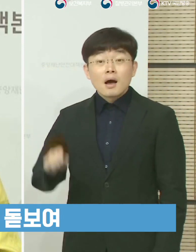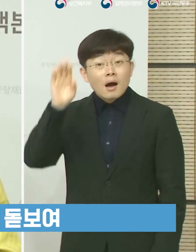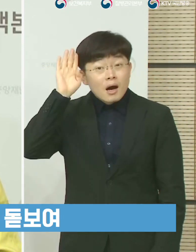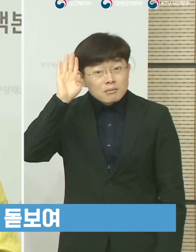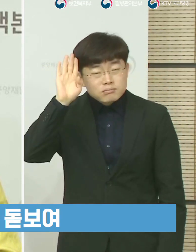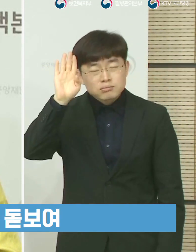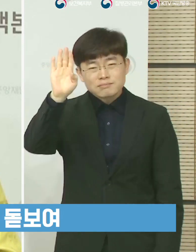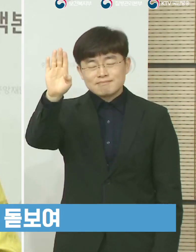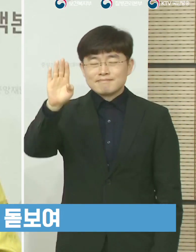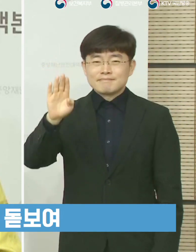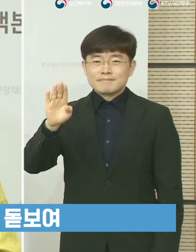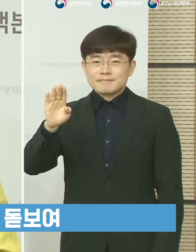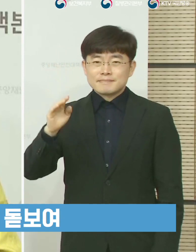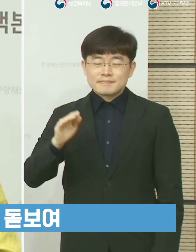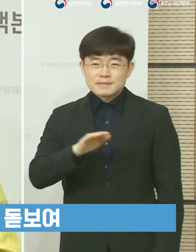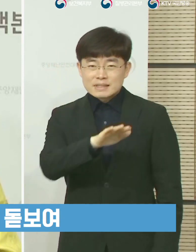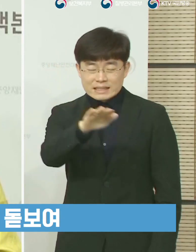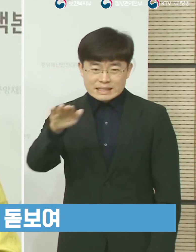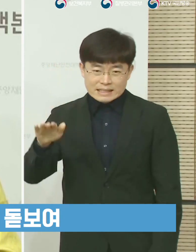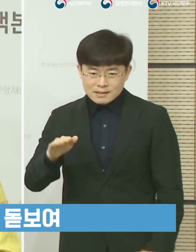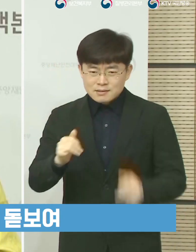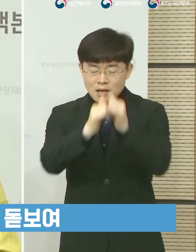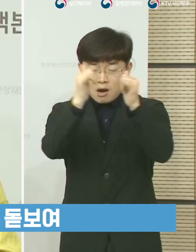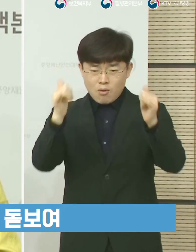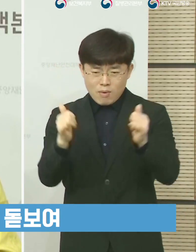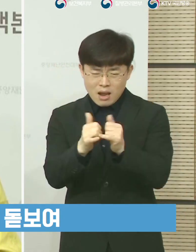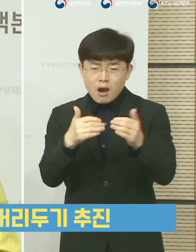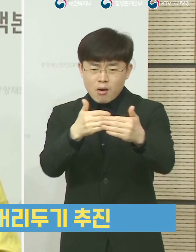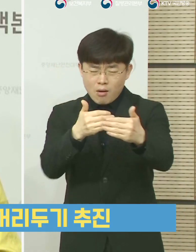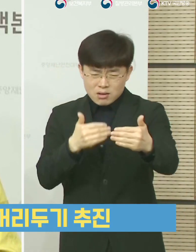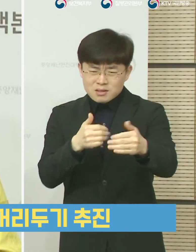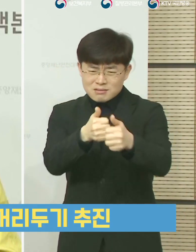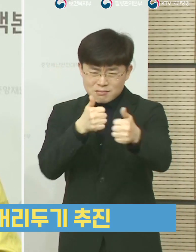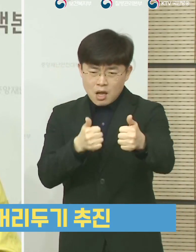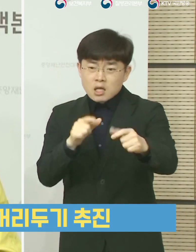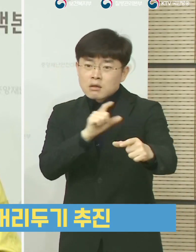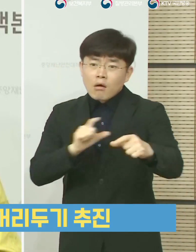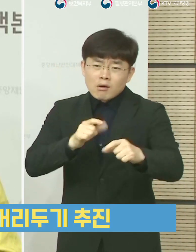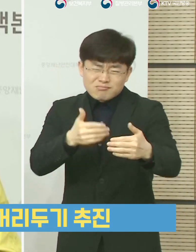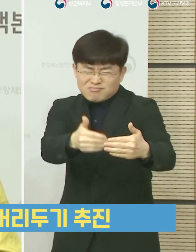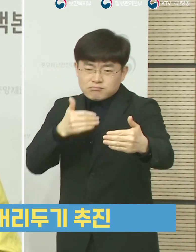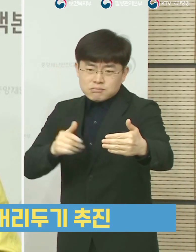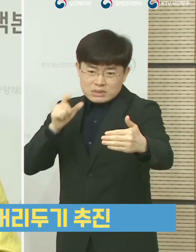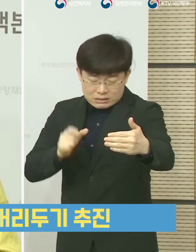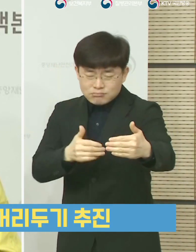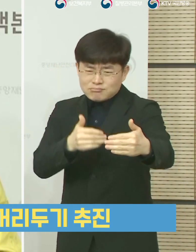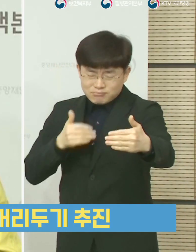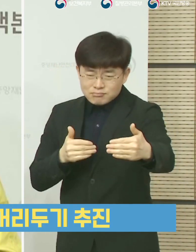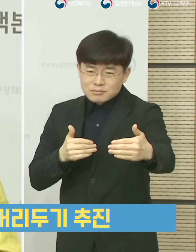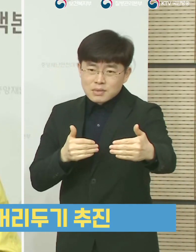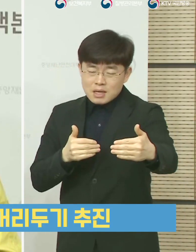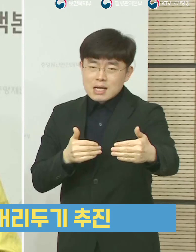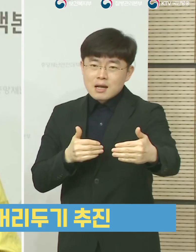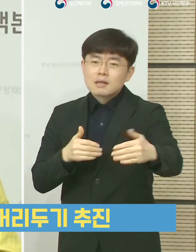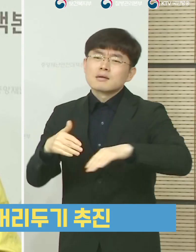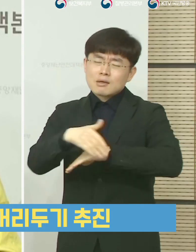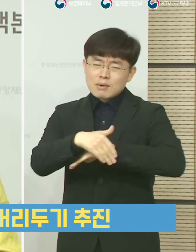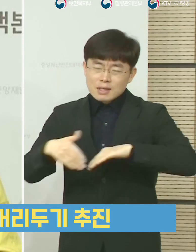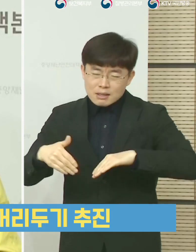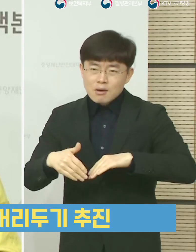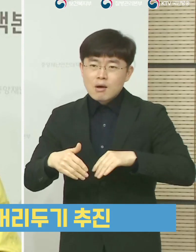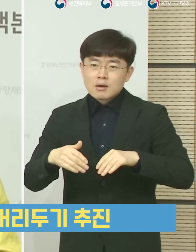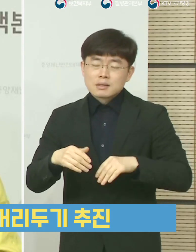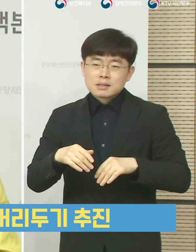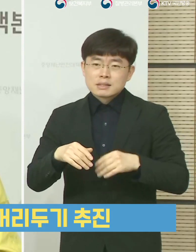앞으로 저희가 강화된 사회적 거리두기를 4월 5일까지 일단 추진을 하는